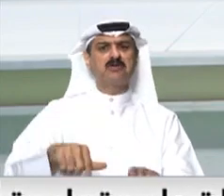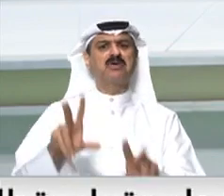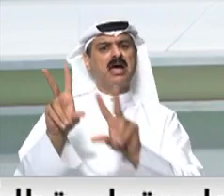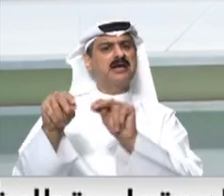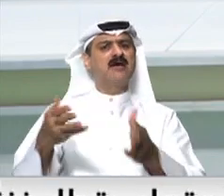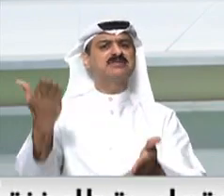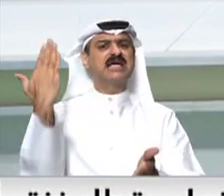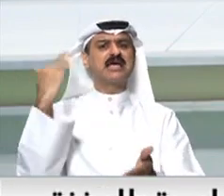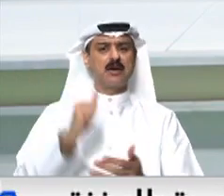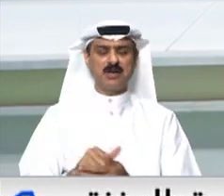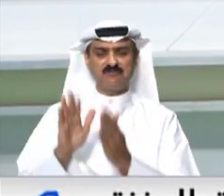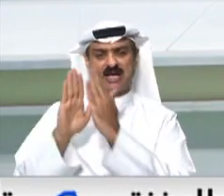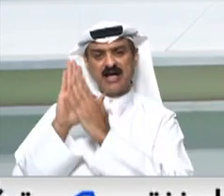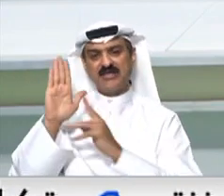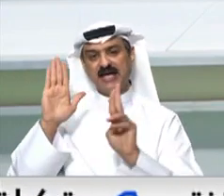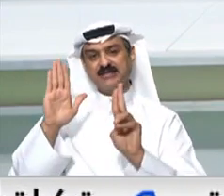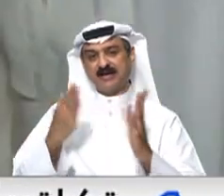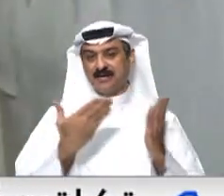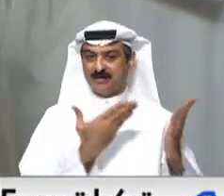في سياق هذا التقرير.